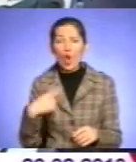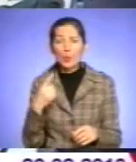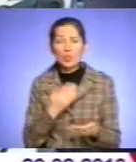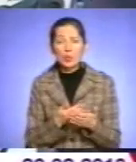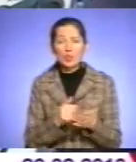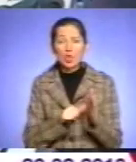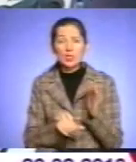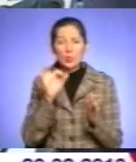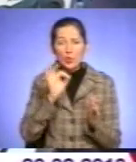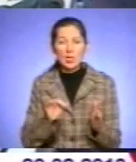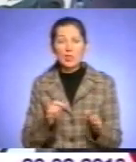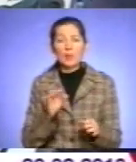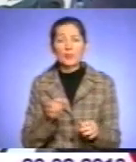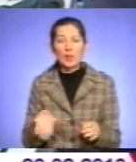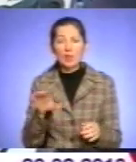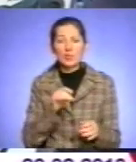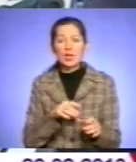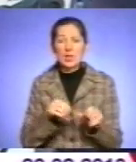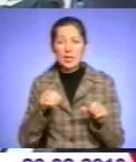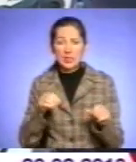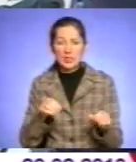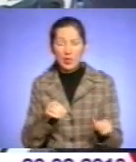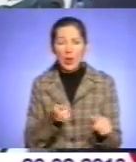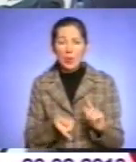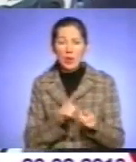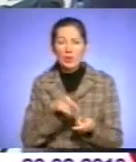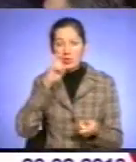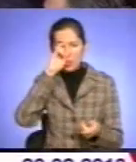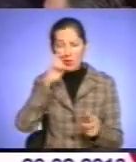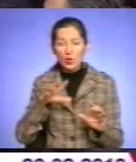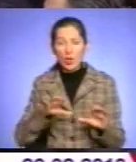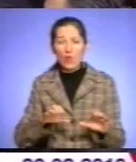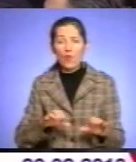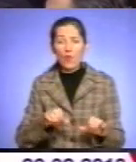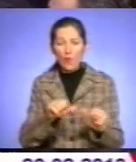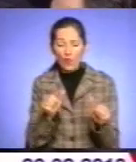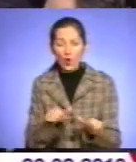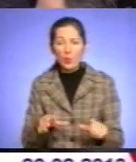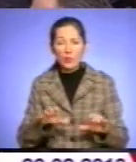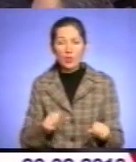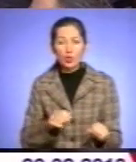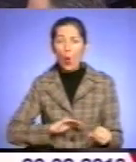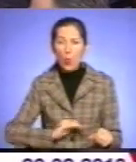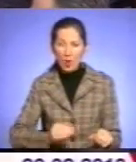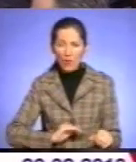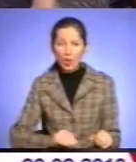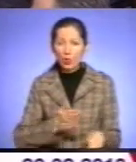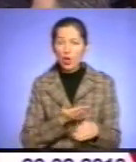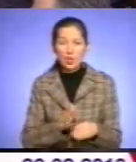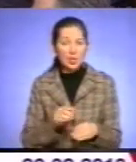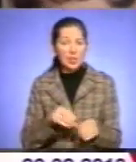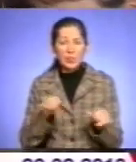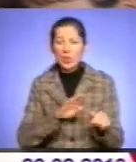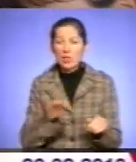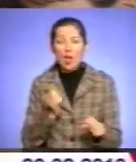усіх земель трансформовано із державної форми власності у приватну. Наразі частина їх не обробляються. Одним із завдань земельної